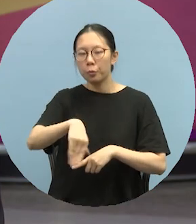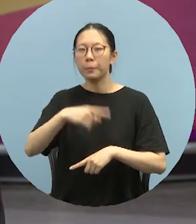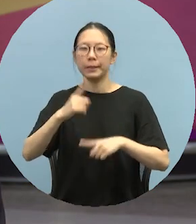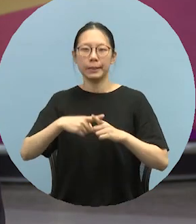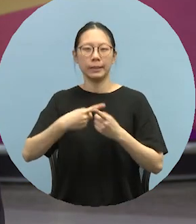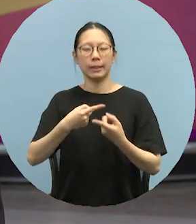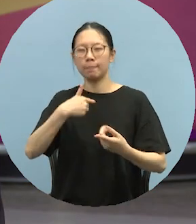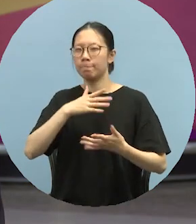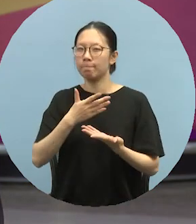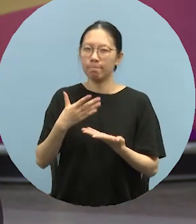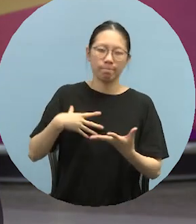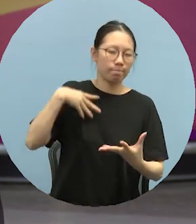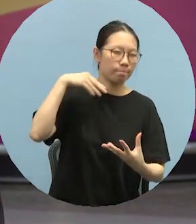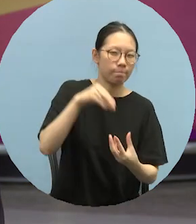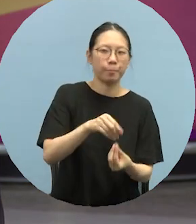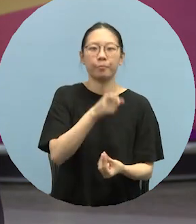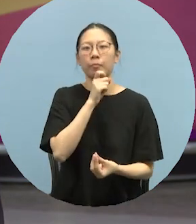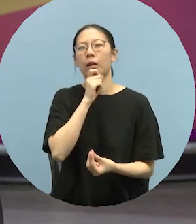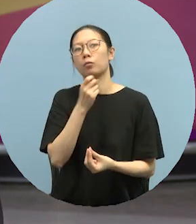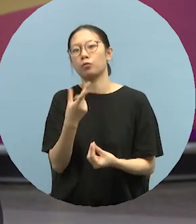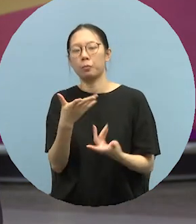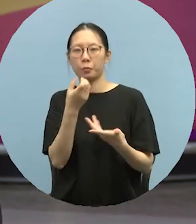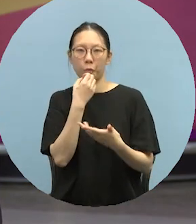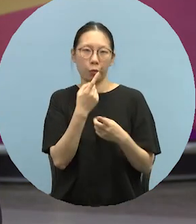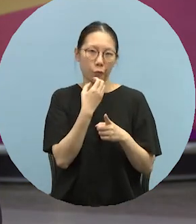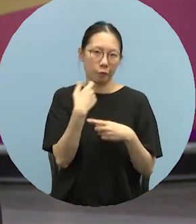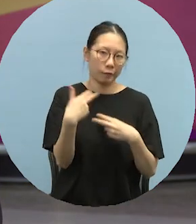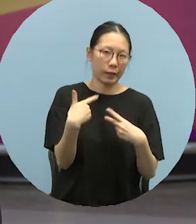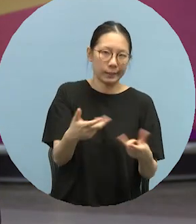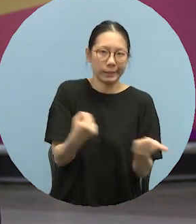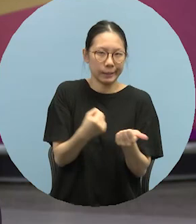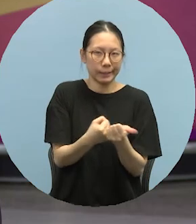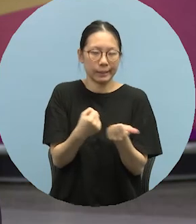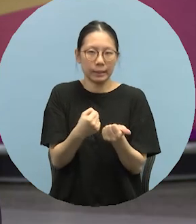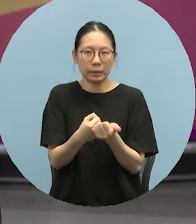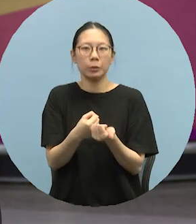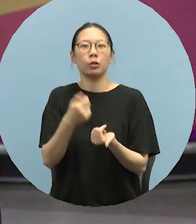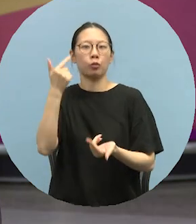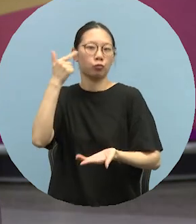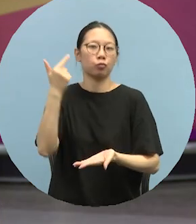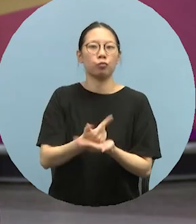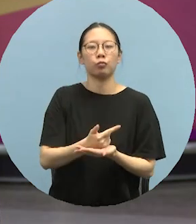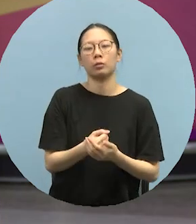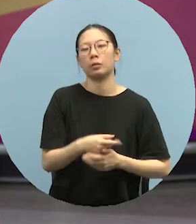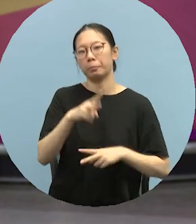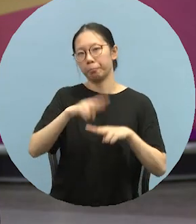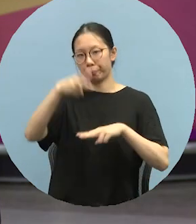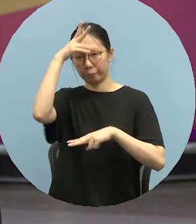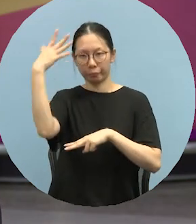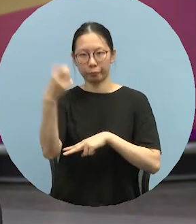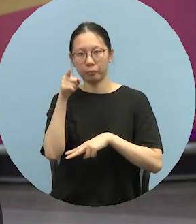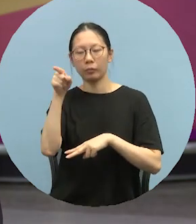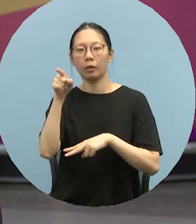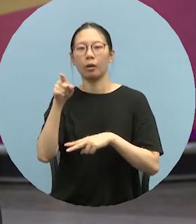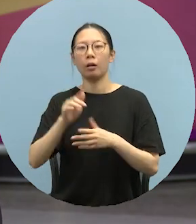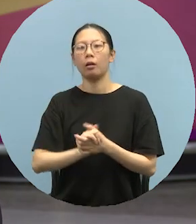切關懷，以及對香港發展全力支持以及高度重視。習主席亦